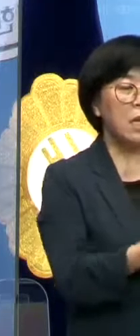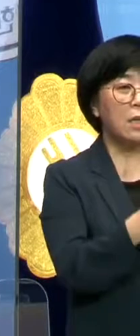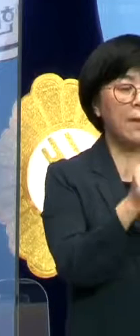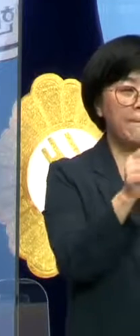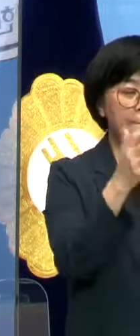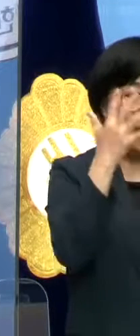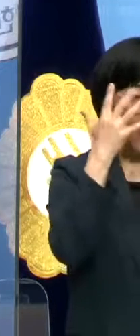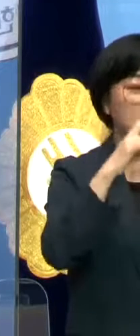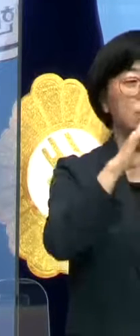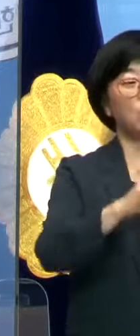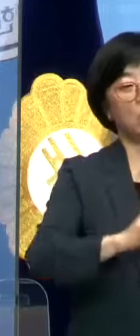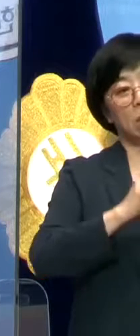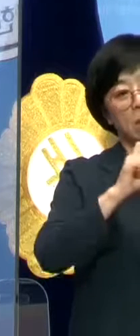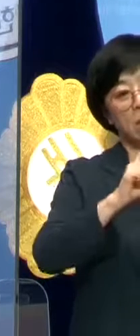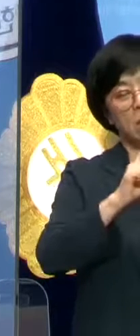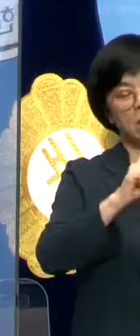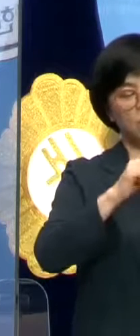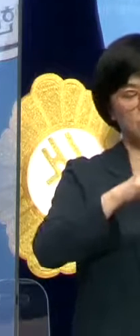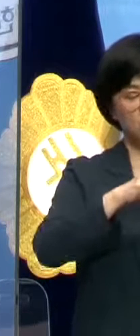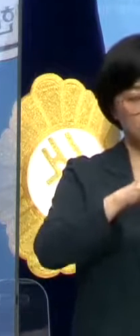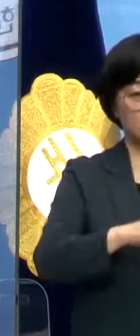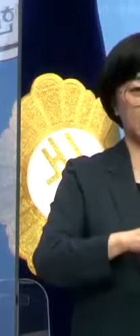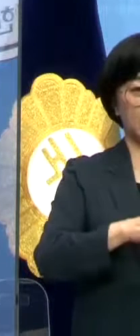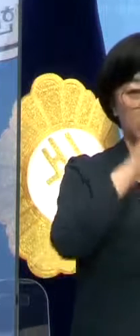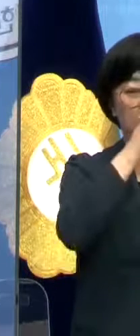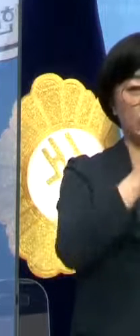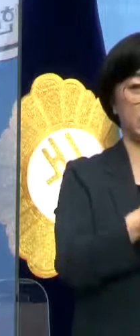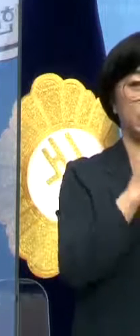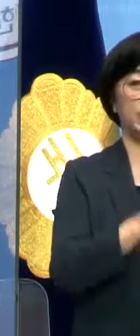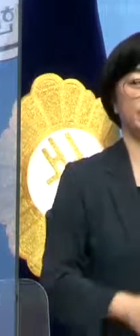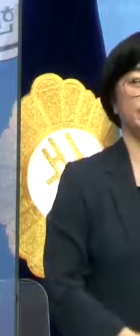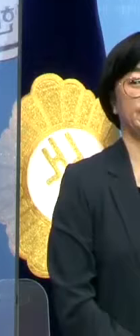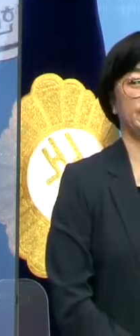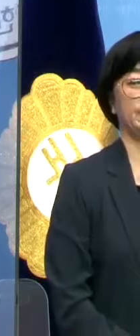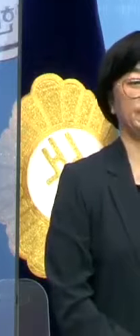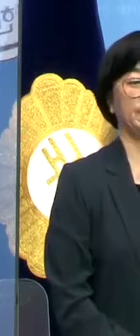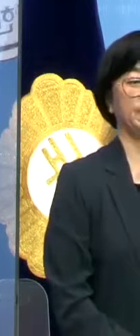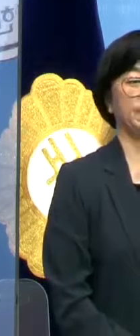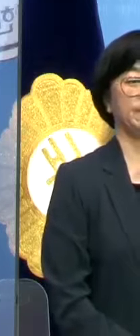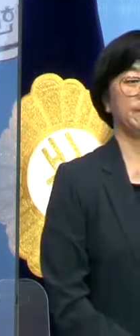15년 형에 처해질 수 있는 중대한 범죄로 다뤄지고 있습니다